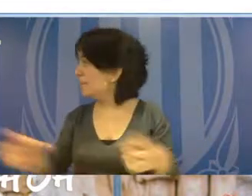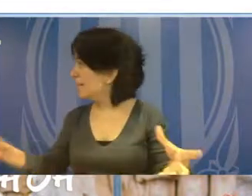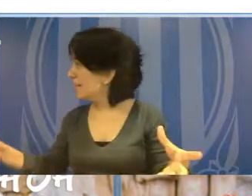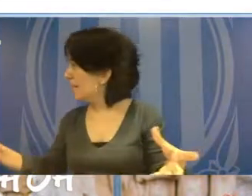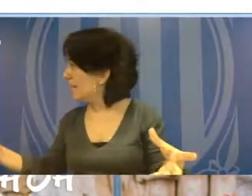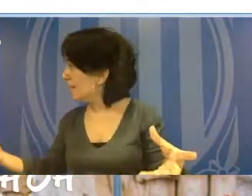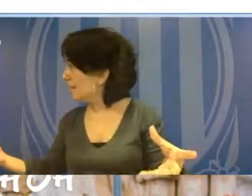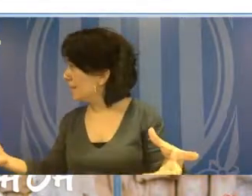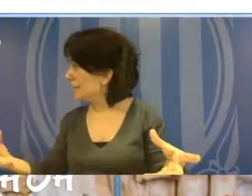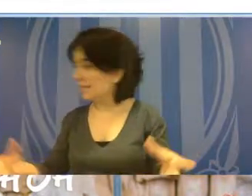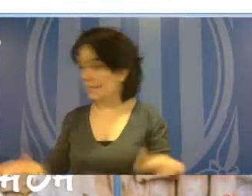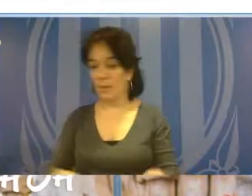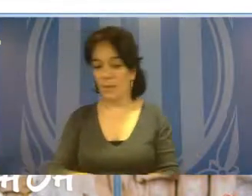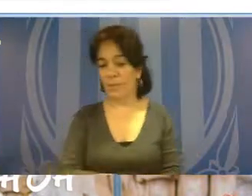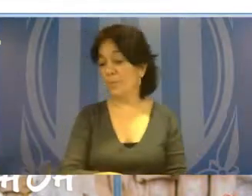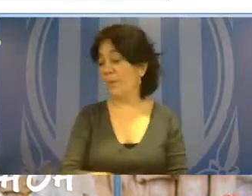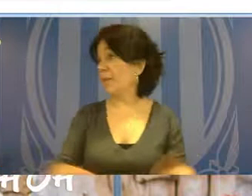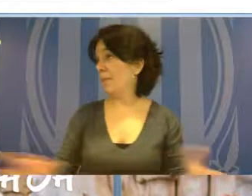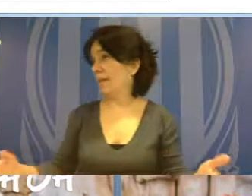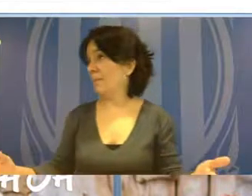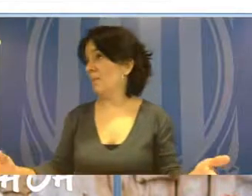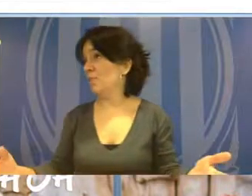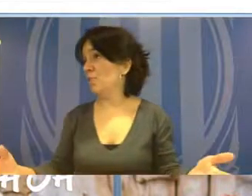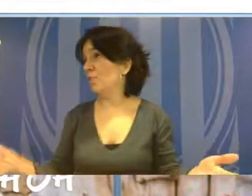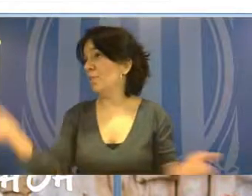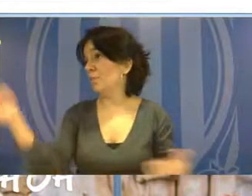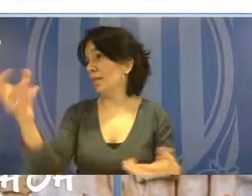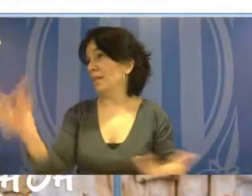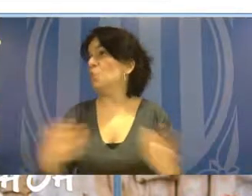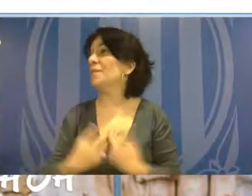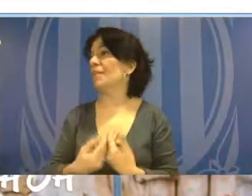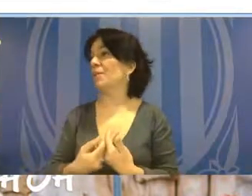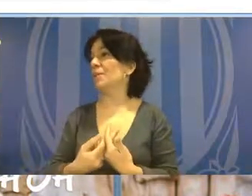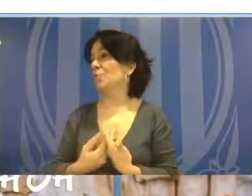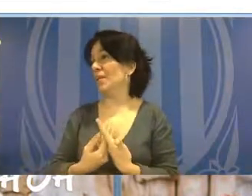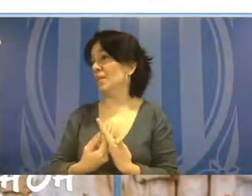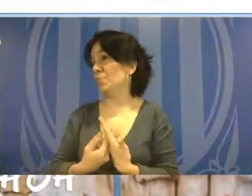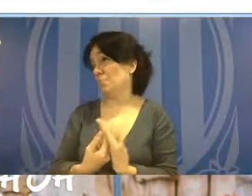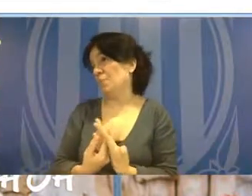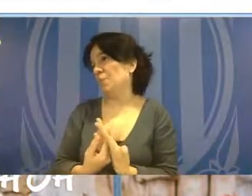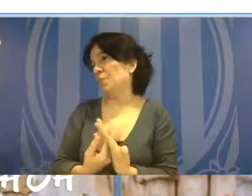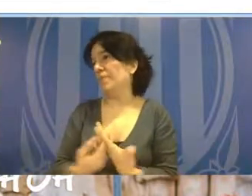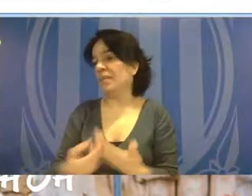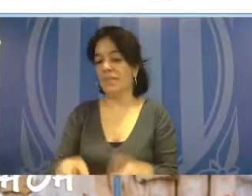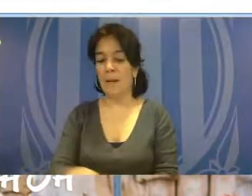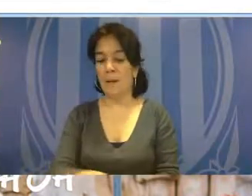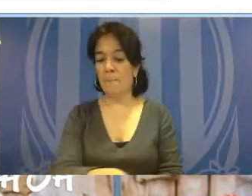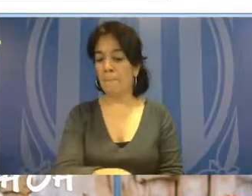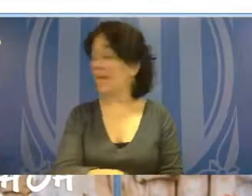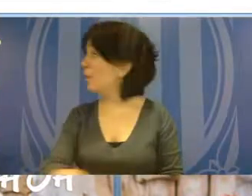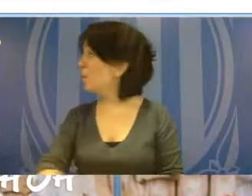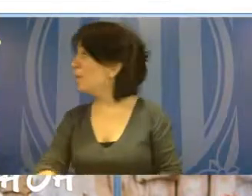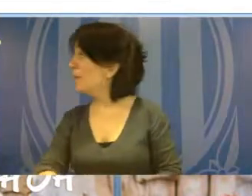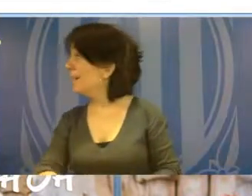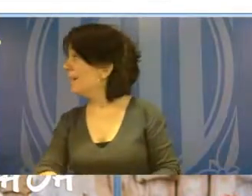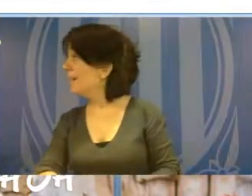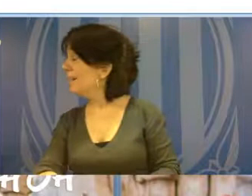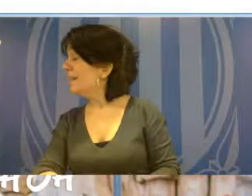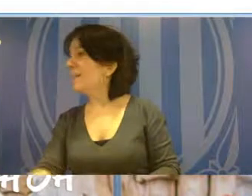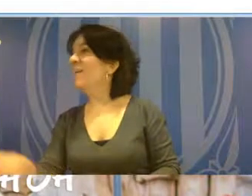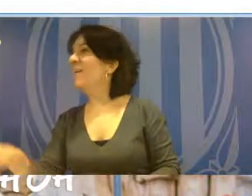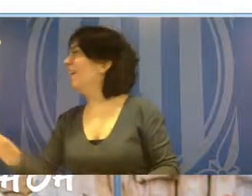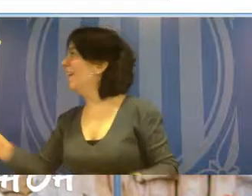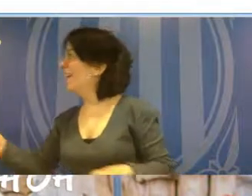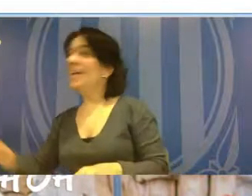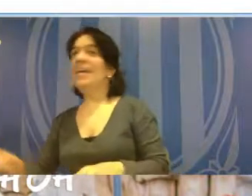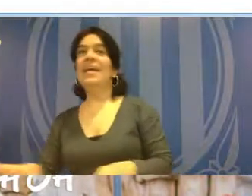tenim gent que la detectem, que està en una temporada, perquè també és lògic i a vosaltres us passarà amb els vostres propis perfils, que no publiquen... Diu, què